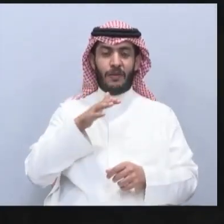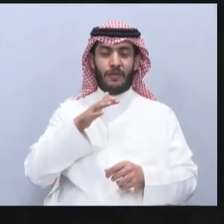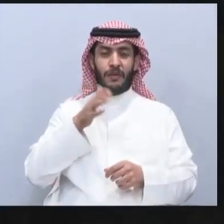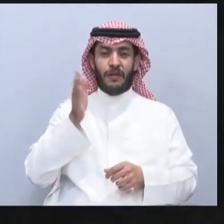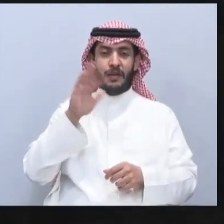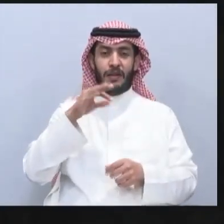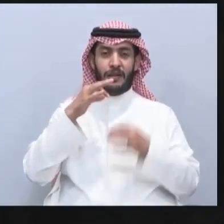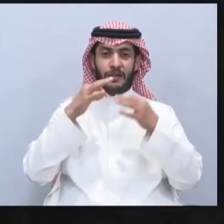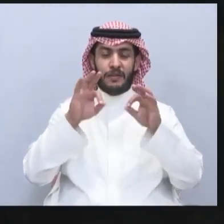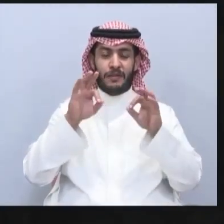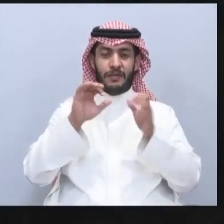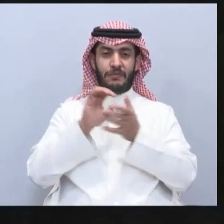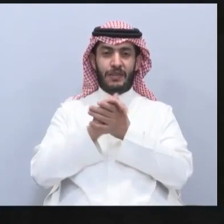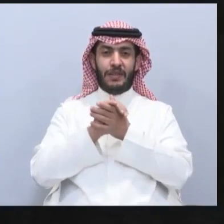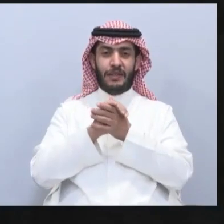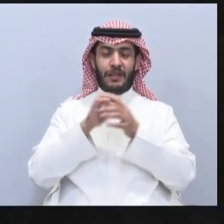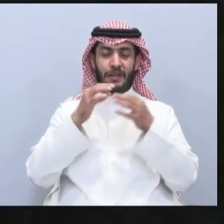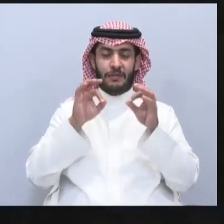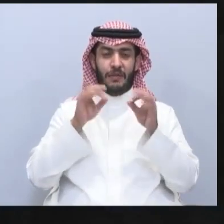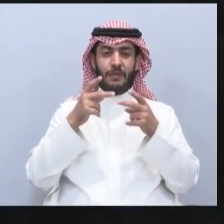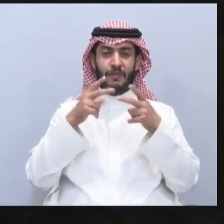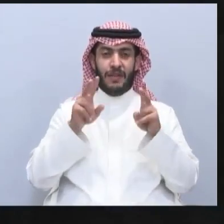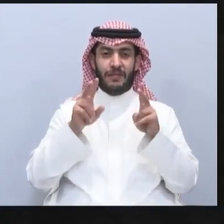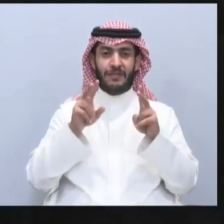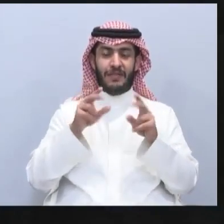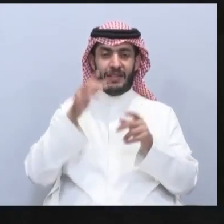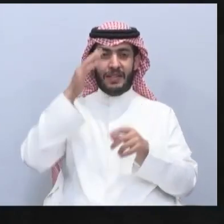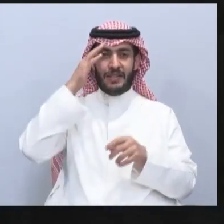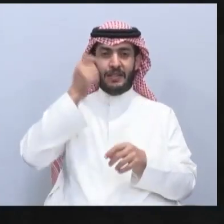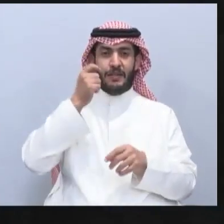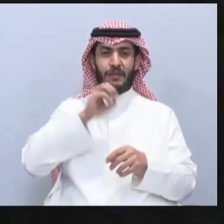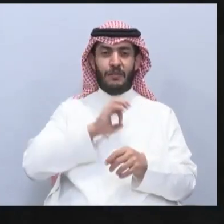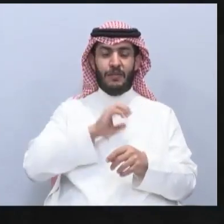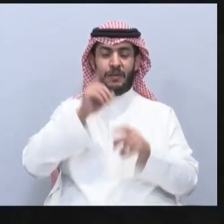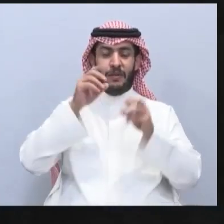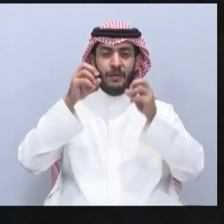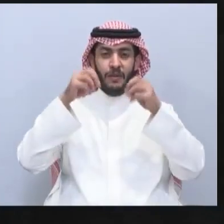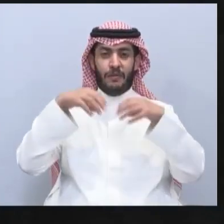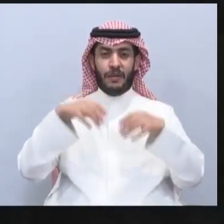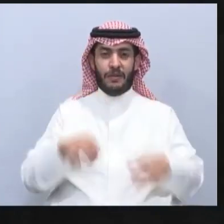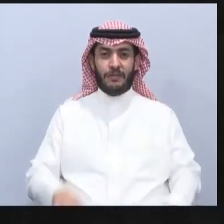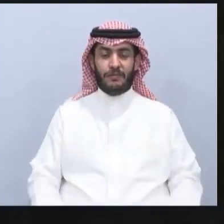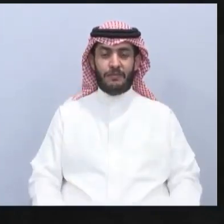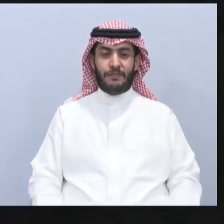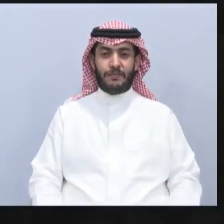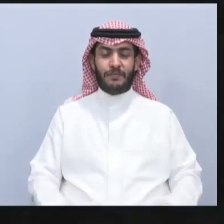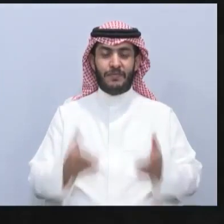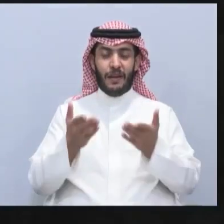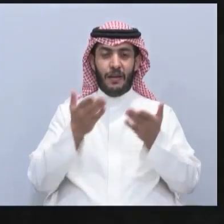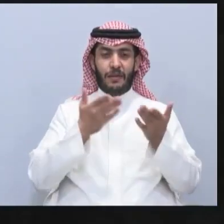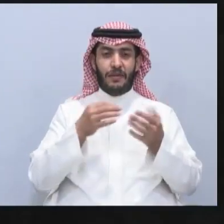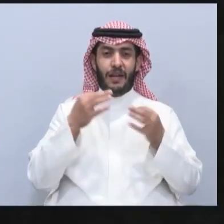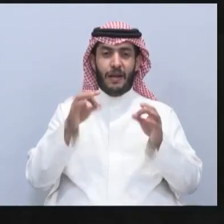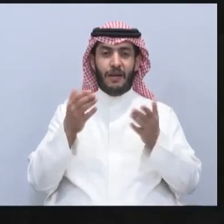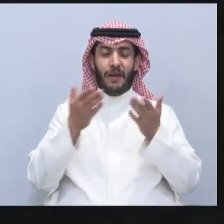وعلى اله وصحبه اجمعين وبعد السلام عليكم ورحمه الله وبركاته اهلا